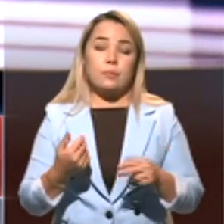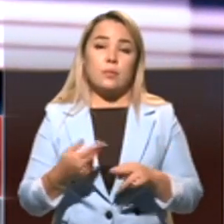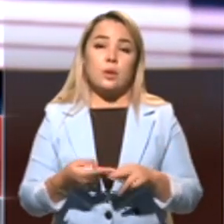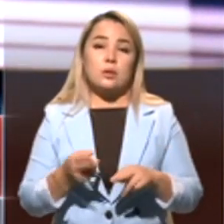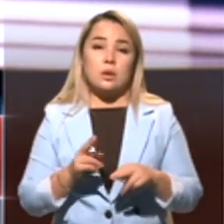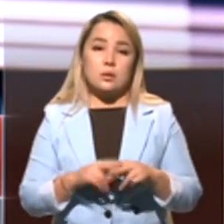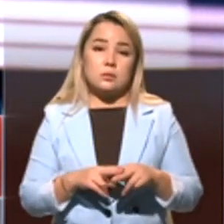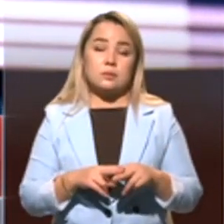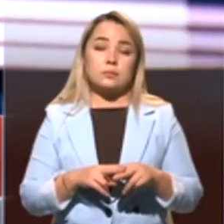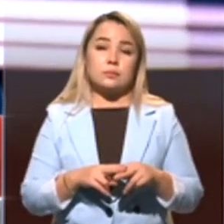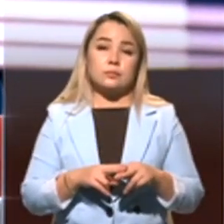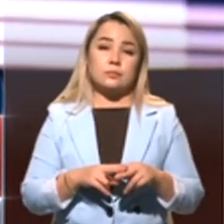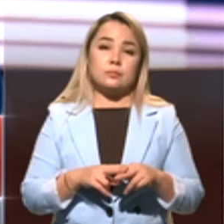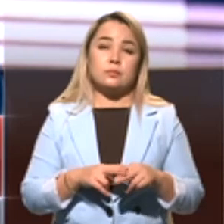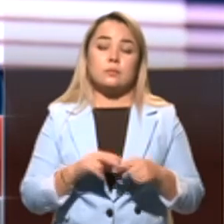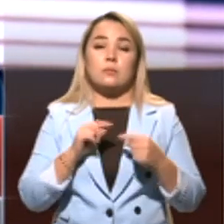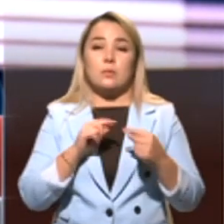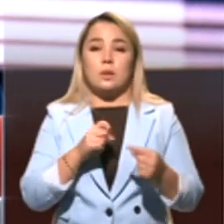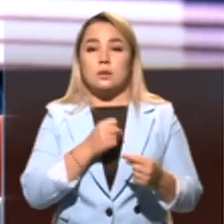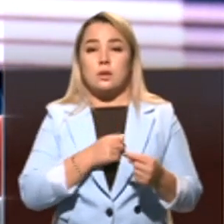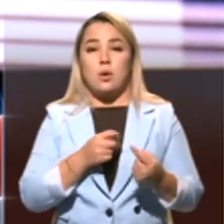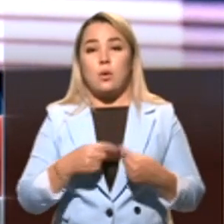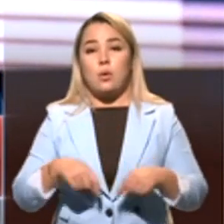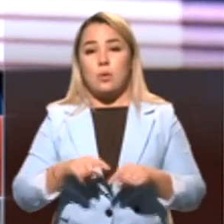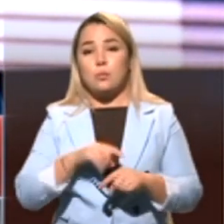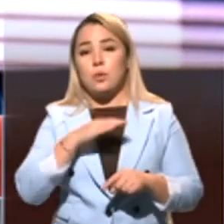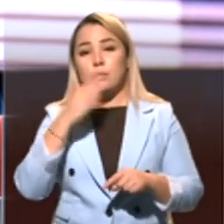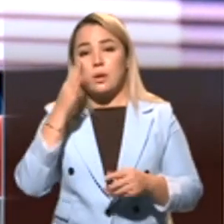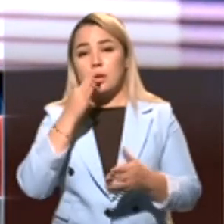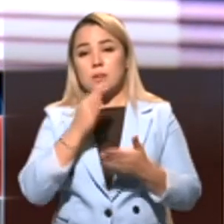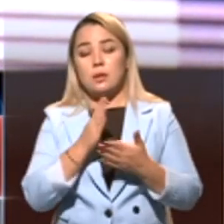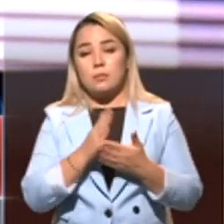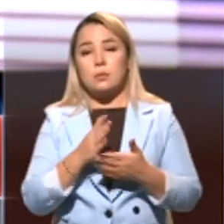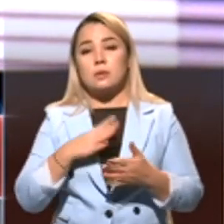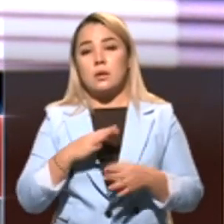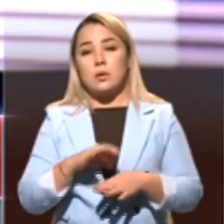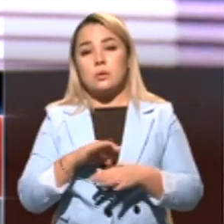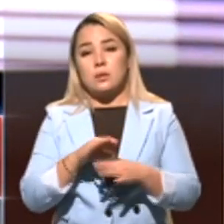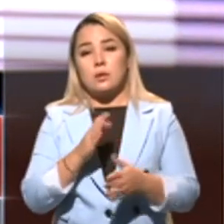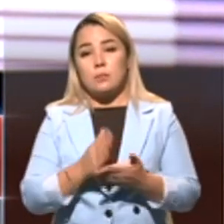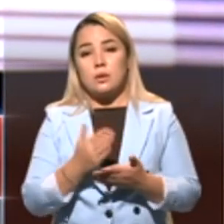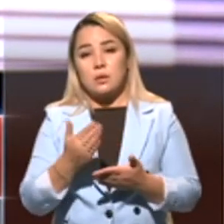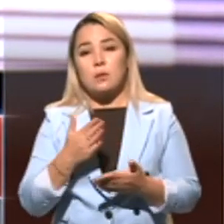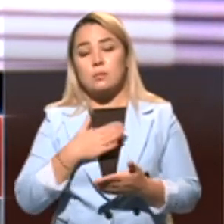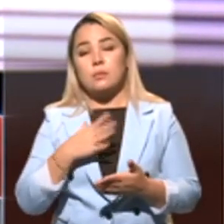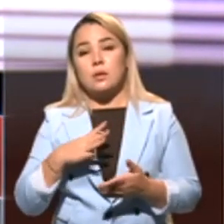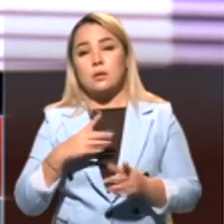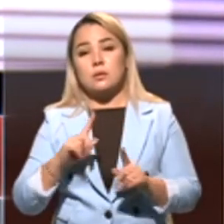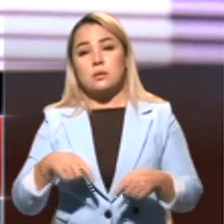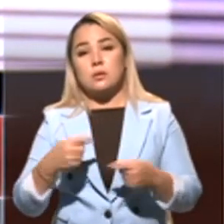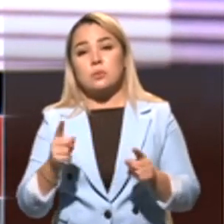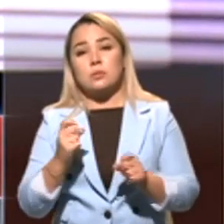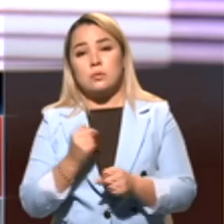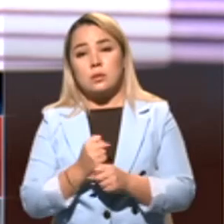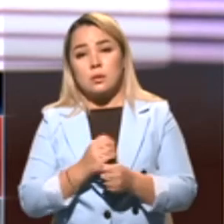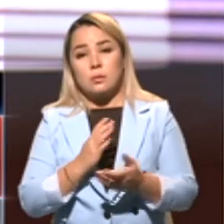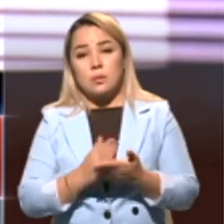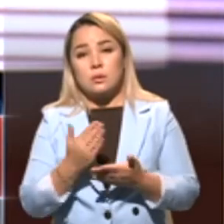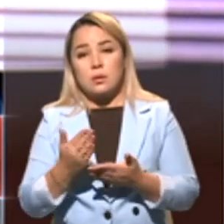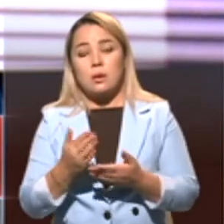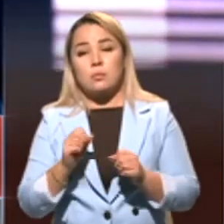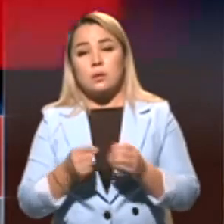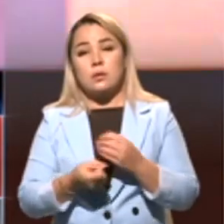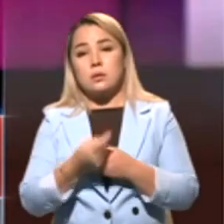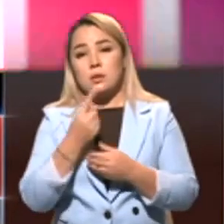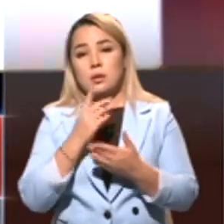жаңағы наразылықтар қоғамда пікірлер көп болады ғой. Не үшін өткізіп жатырмыз? Е, бұл бізге не береді дегендей. Енді тар